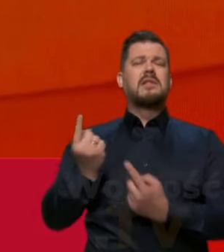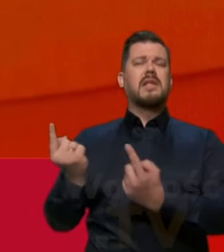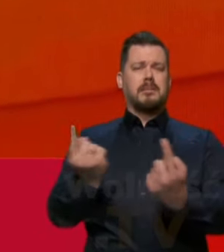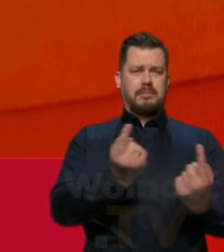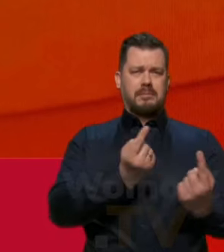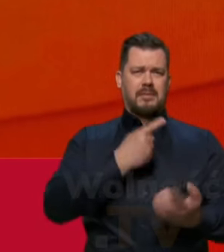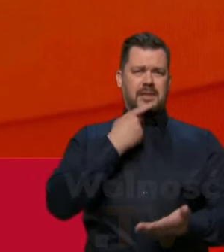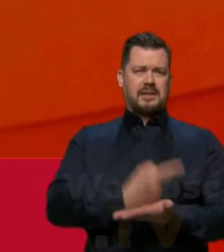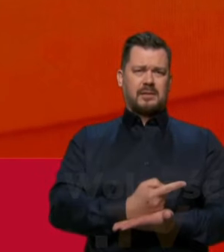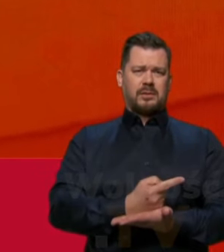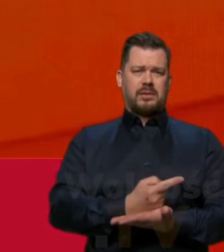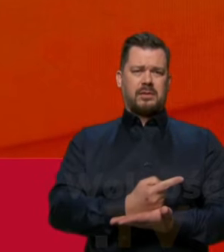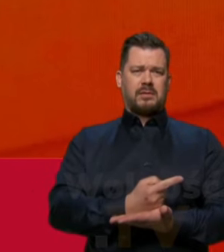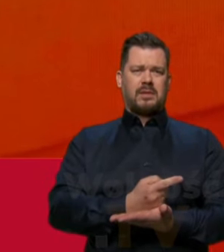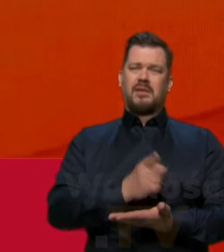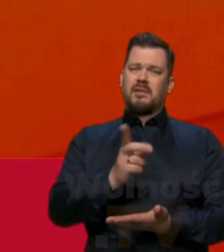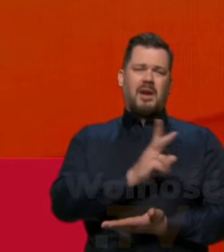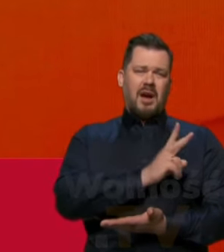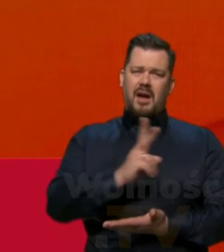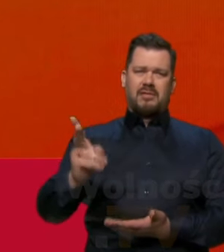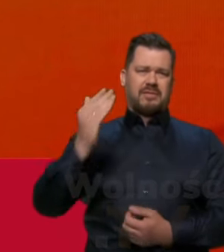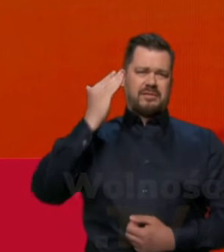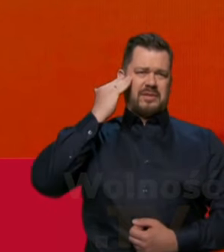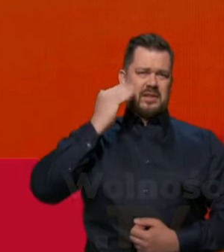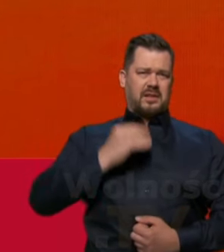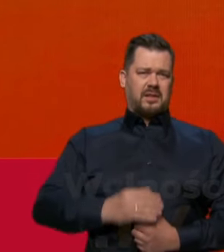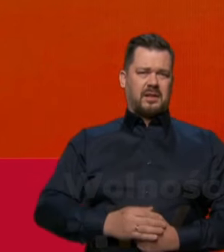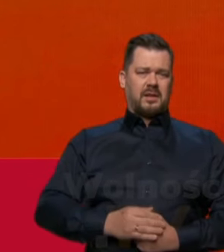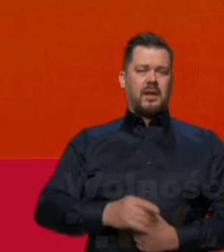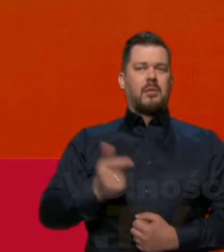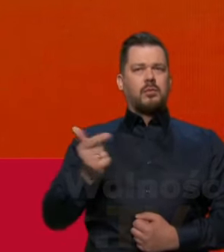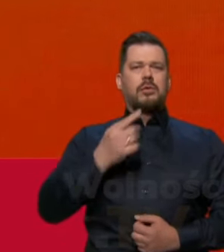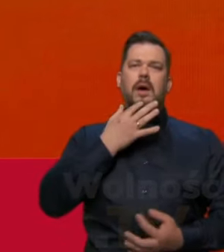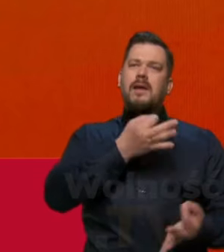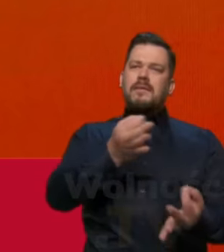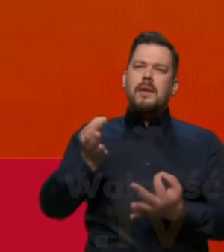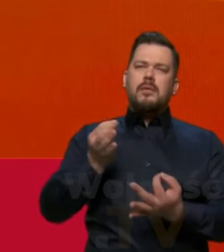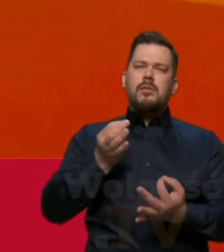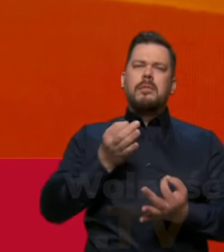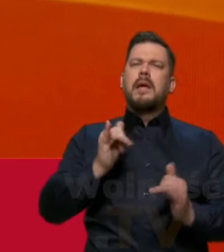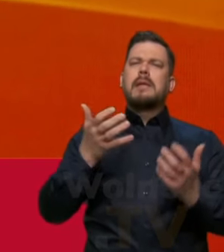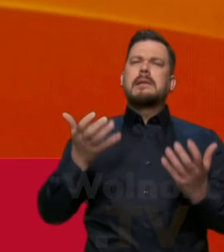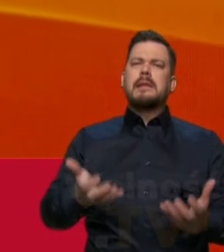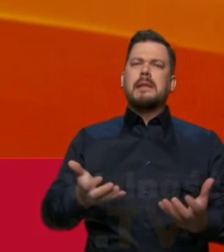oddać pod osąd obywateli. Powinniśmy zrobić referendum w tej sprawie.